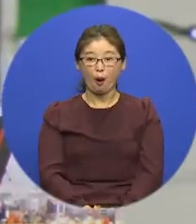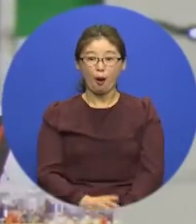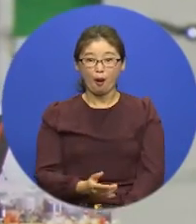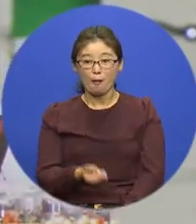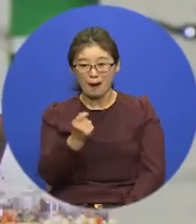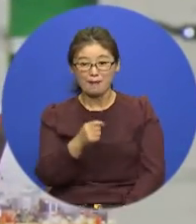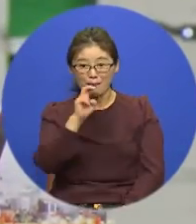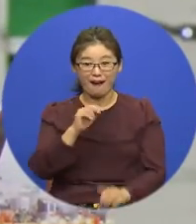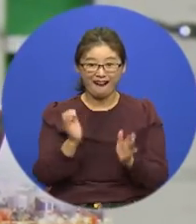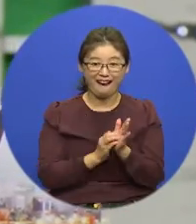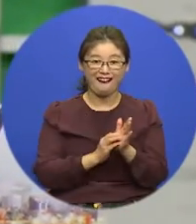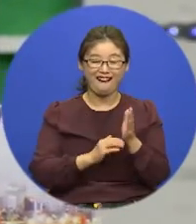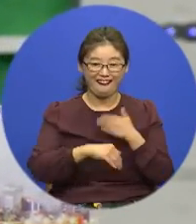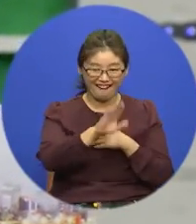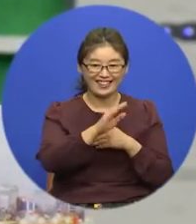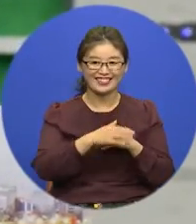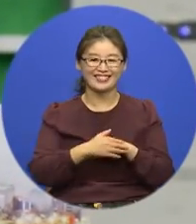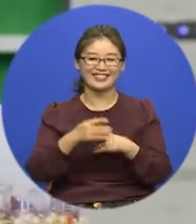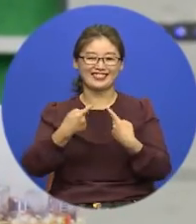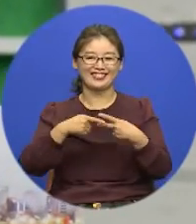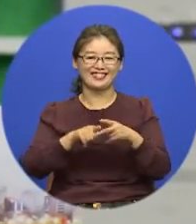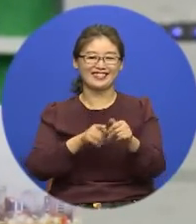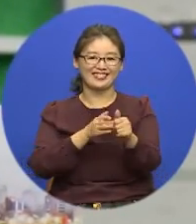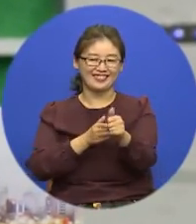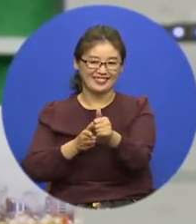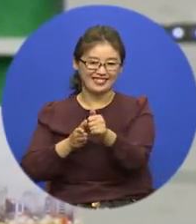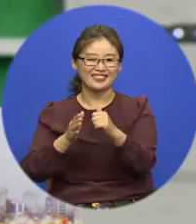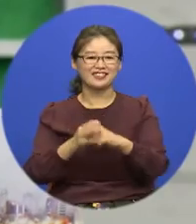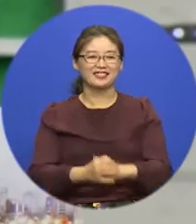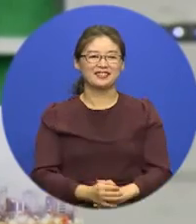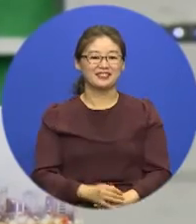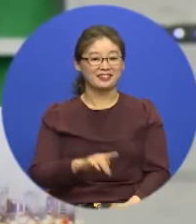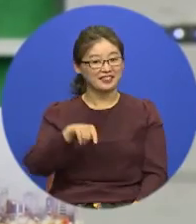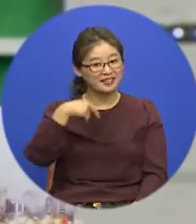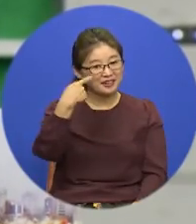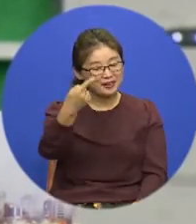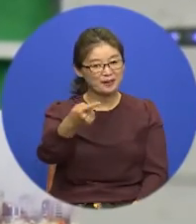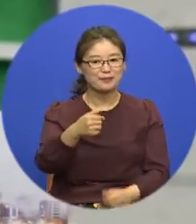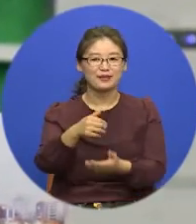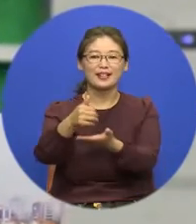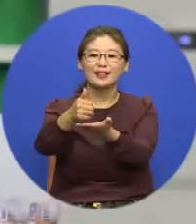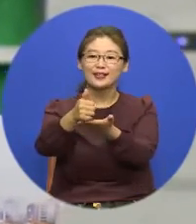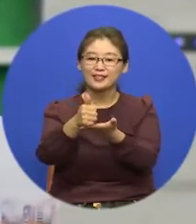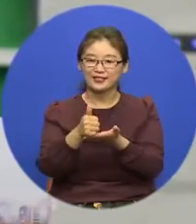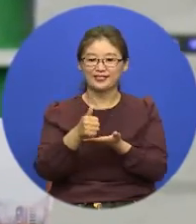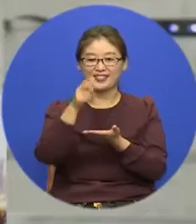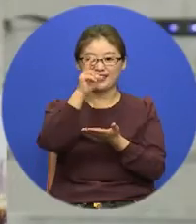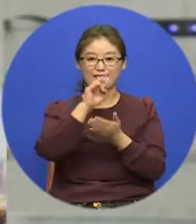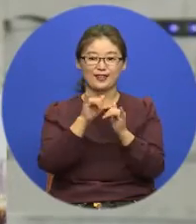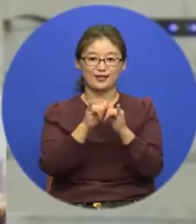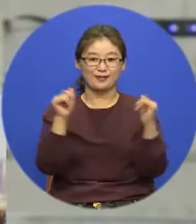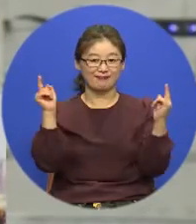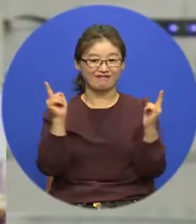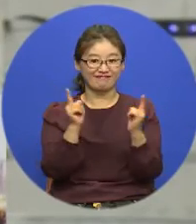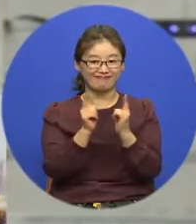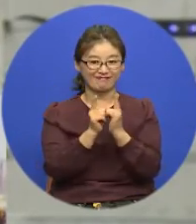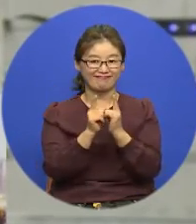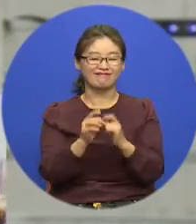습니다. 여러분들 이해해 주시면 감사하겠습니다. 자, 계속해서 이번에 초대 가수 한번 만나볼까요?